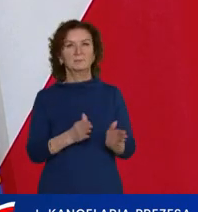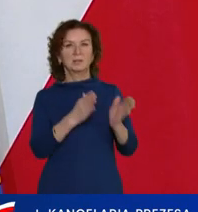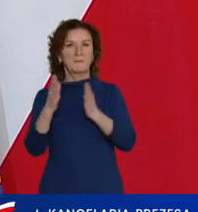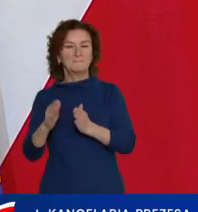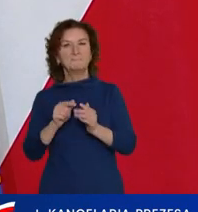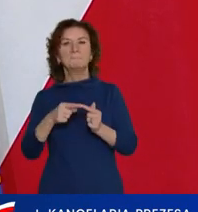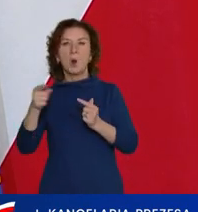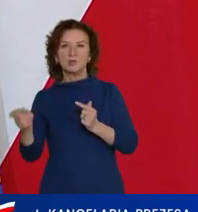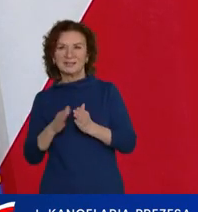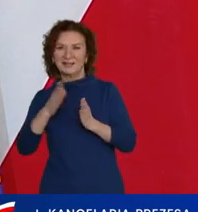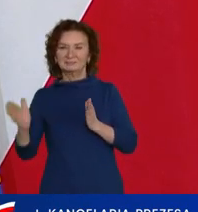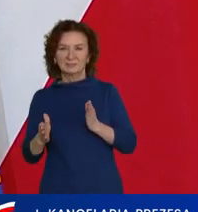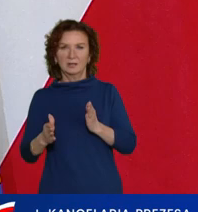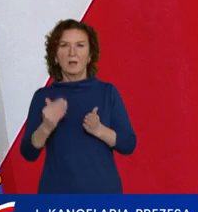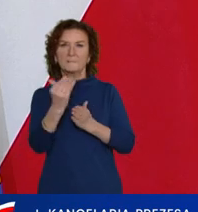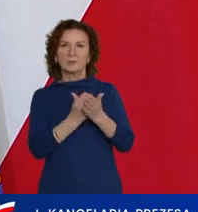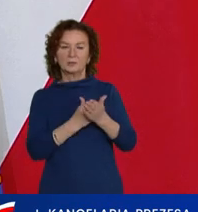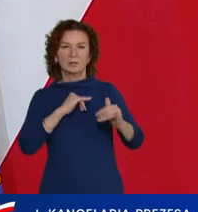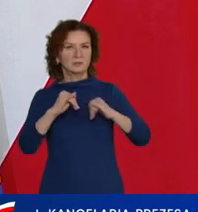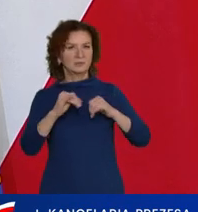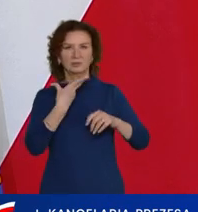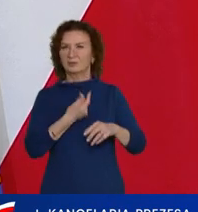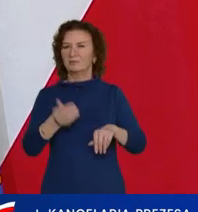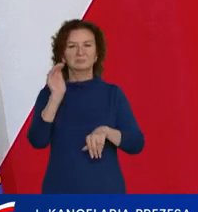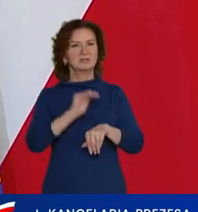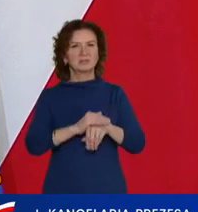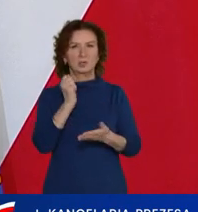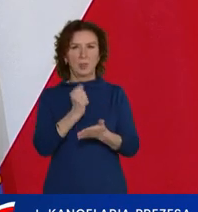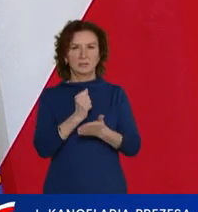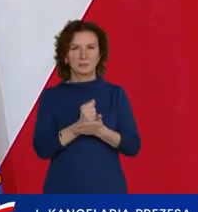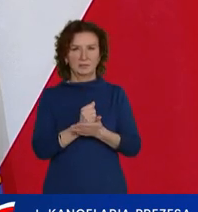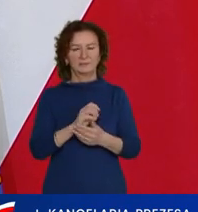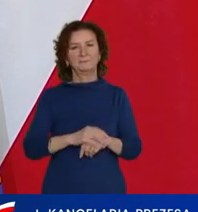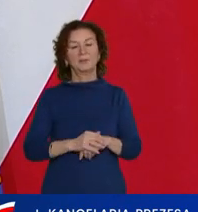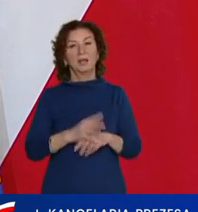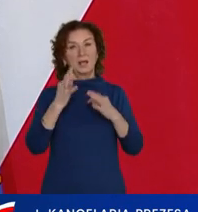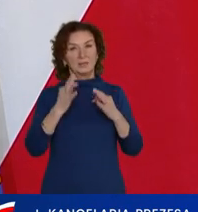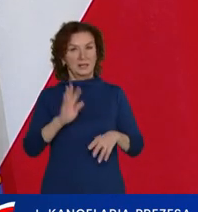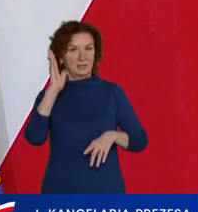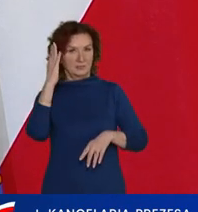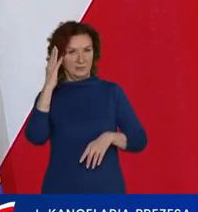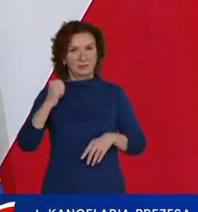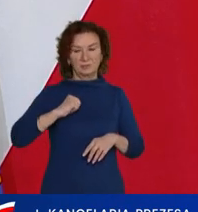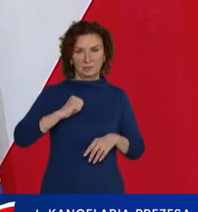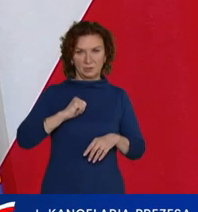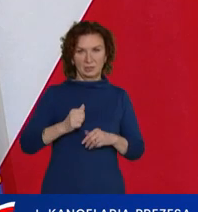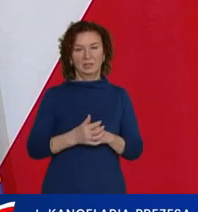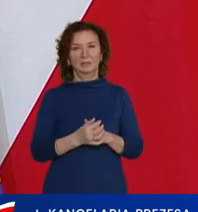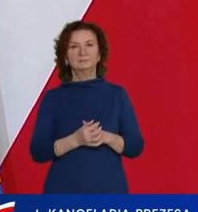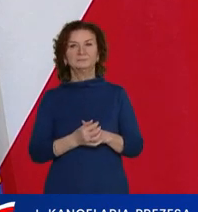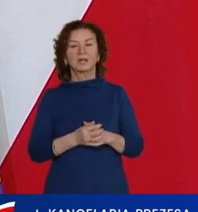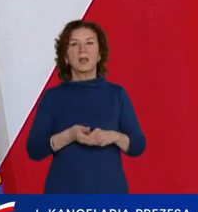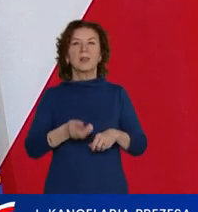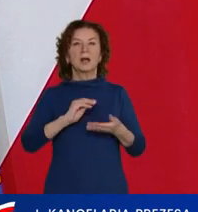również informację, że w Urzędzie Rejestracji Produktów Leczniczych czeka na zatwierdzenie protokół takiego badania